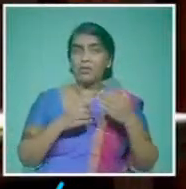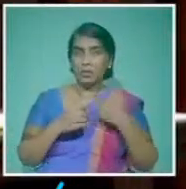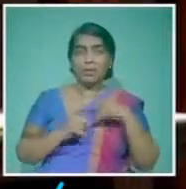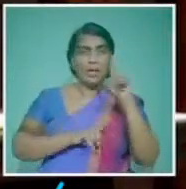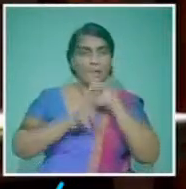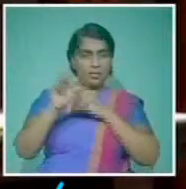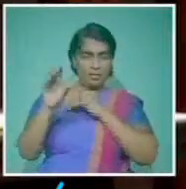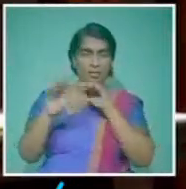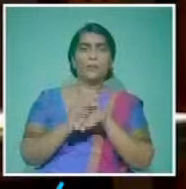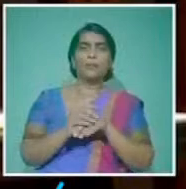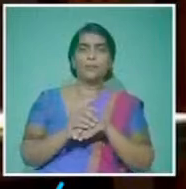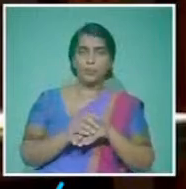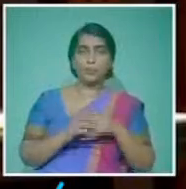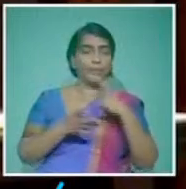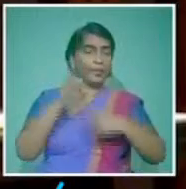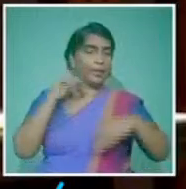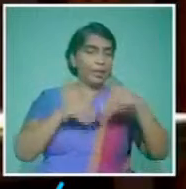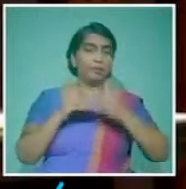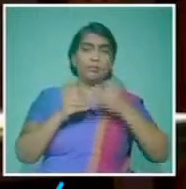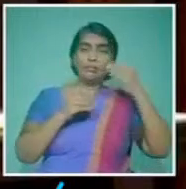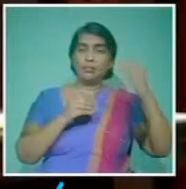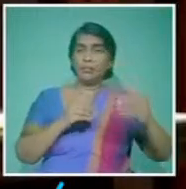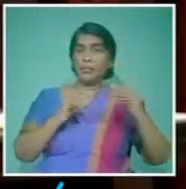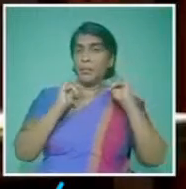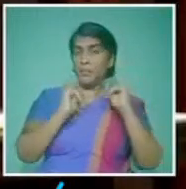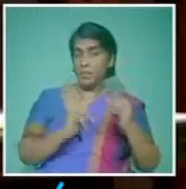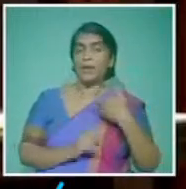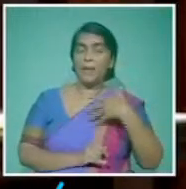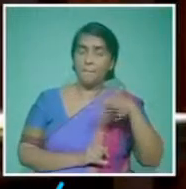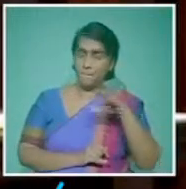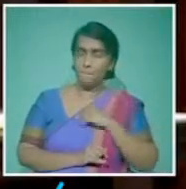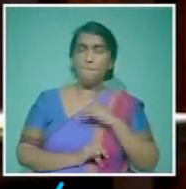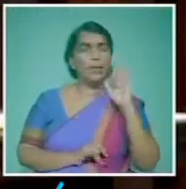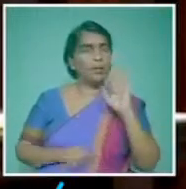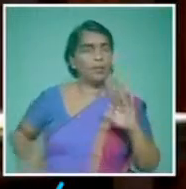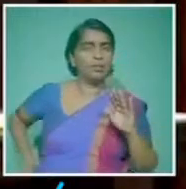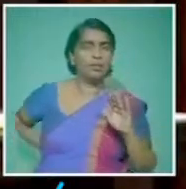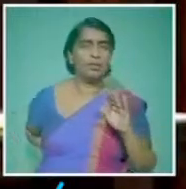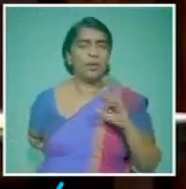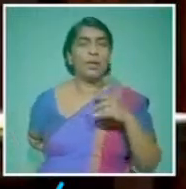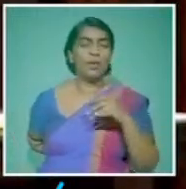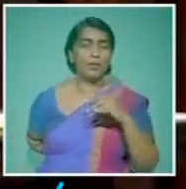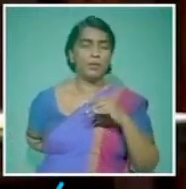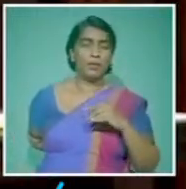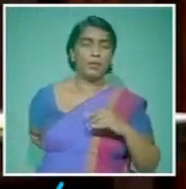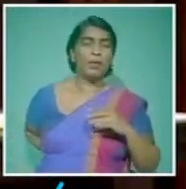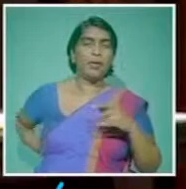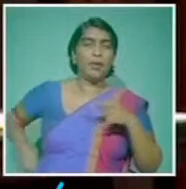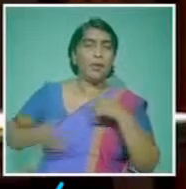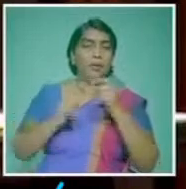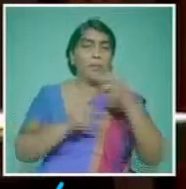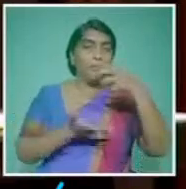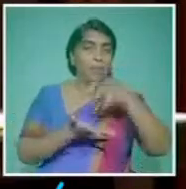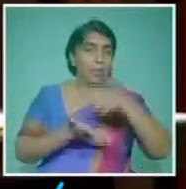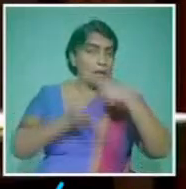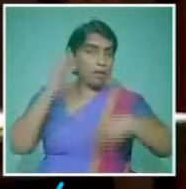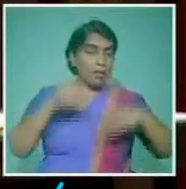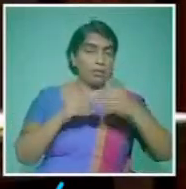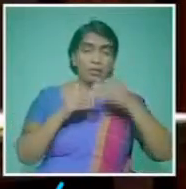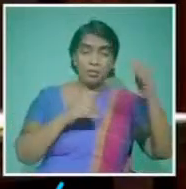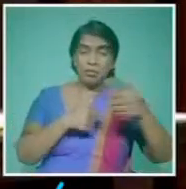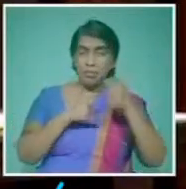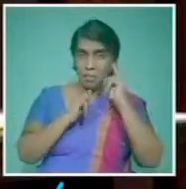Rasim Hitya, Apime Bativarna Kaldan on the Nakinika Piokomekano. Habe. පළාත් සභා මැතිවරණේ කල් දාපු එක ගැන කවුරු හරි කියනවද